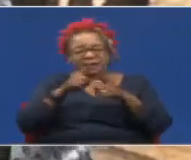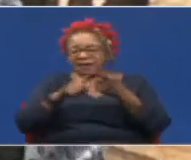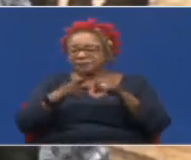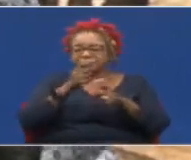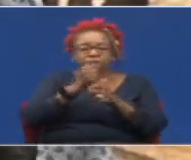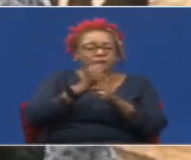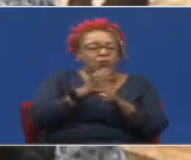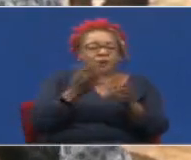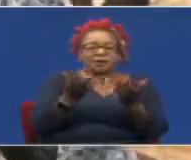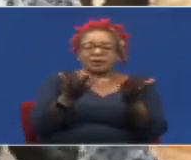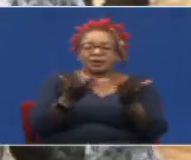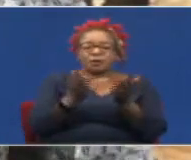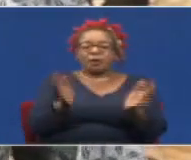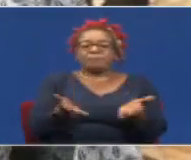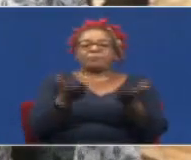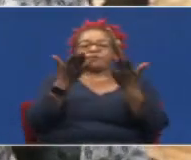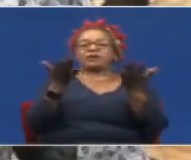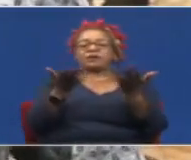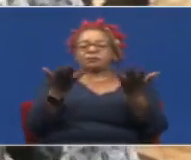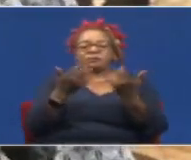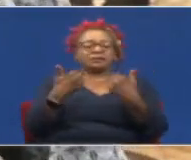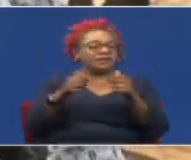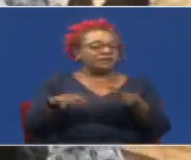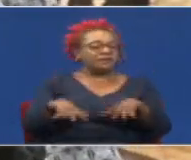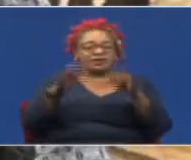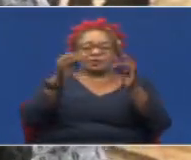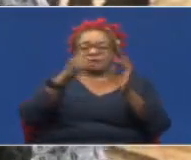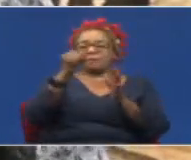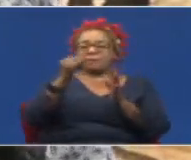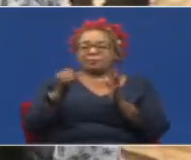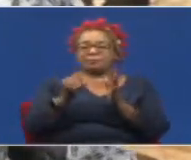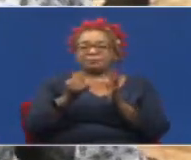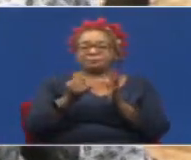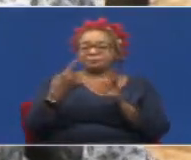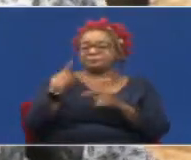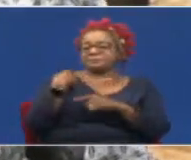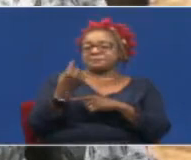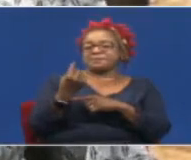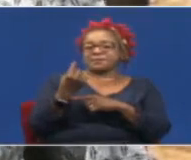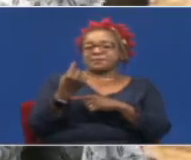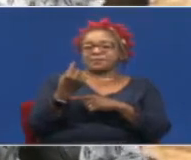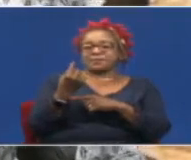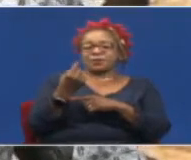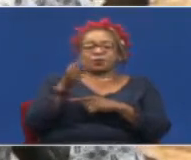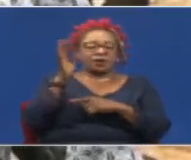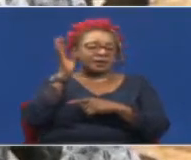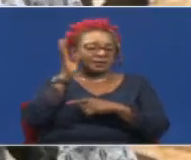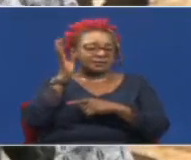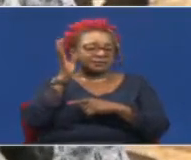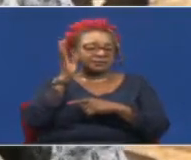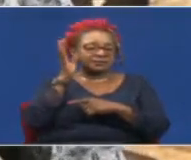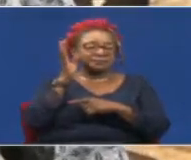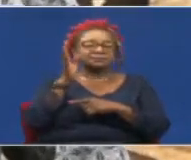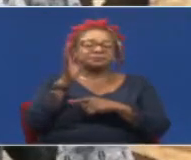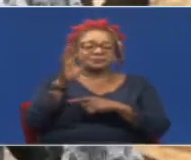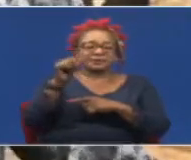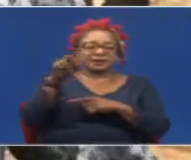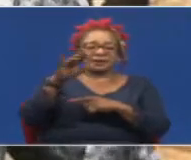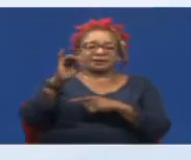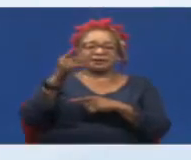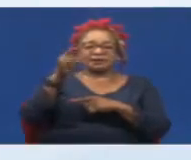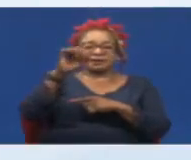tena kufanya after improvement, hawakusipata. It was just the other day tulisikia kwamba archive ya